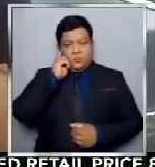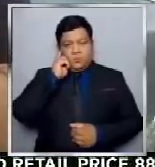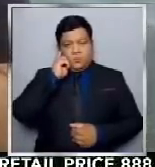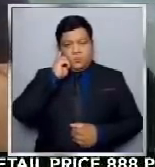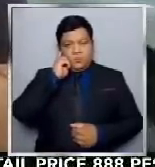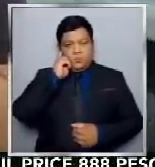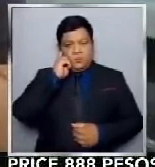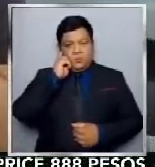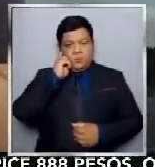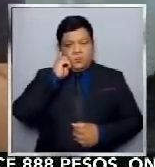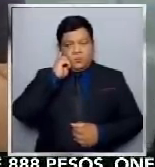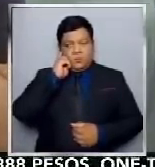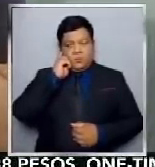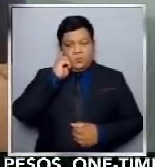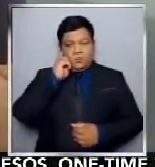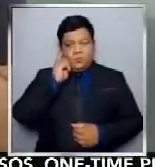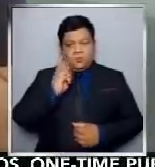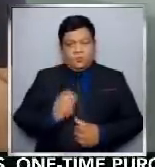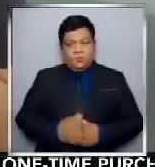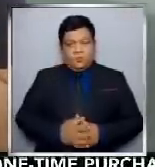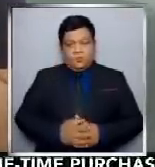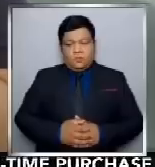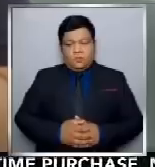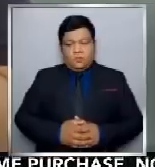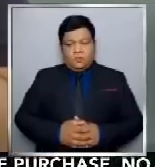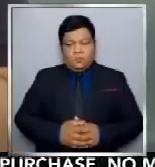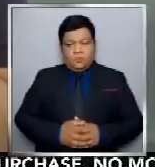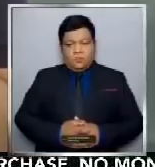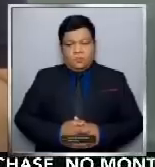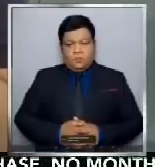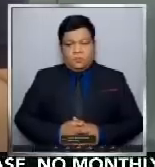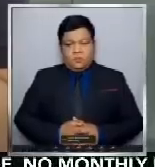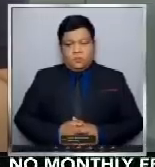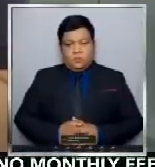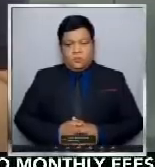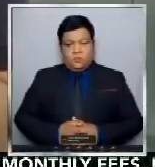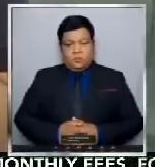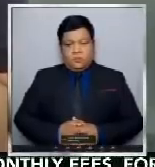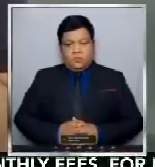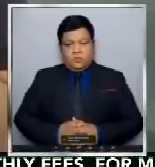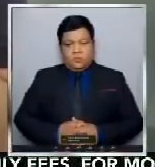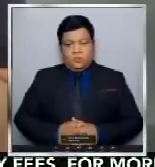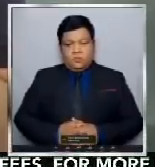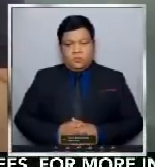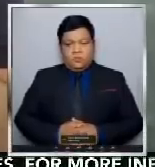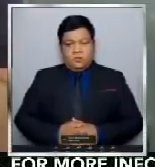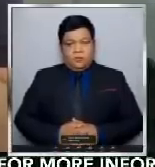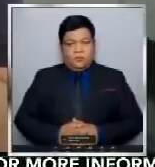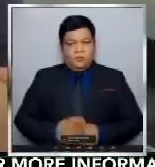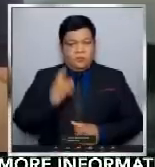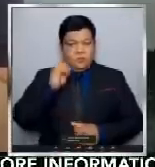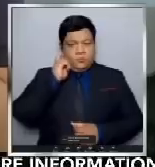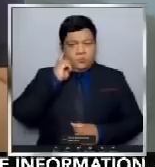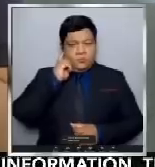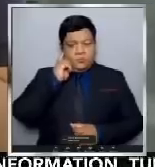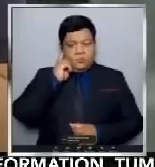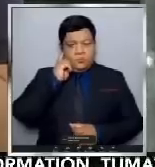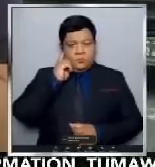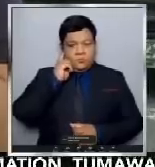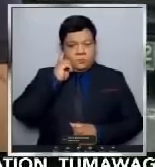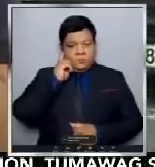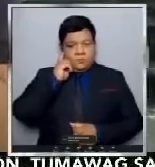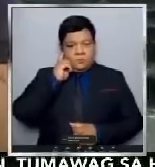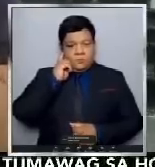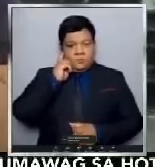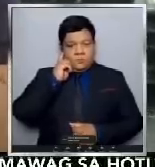kay Soto at kay Lacson sa panayam ng media kanina, kung meron man lang daw silang isang regret ngayong eleksyon 2022